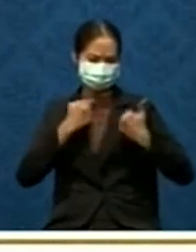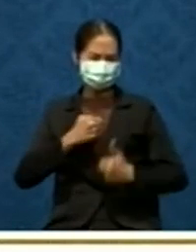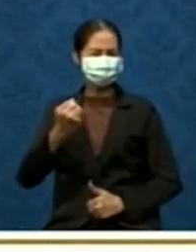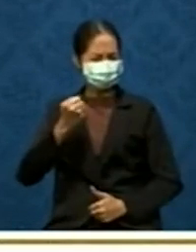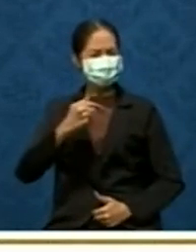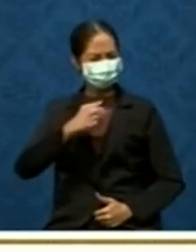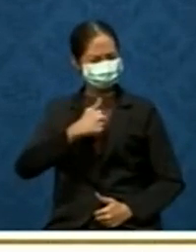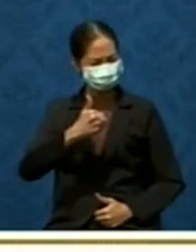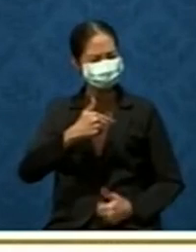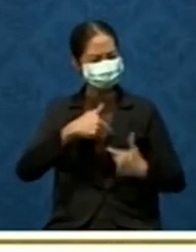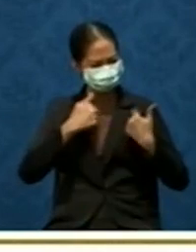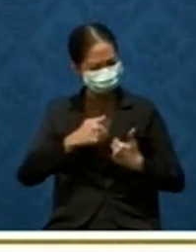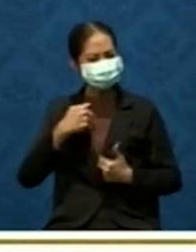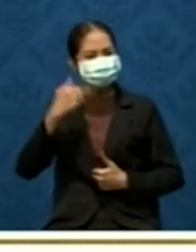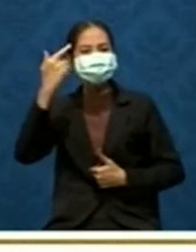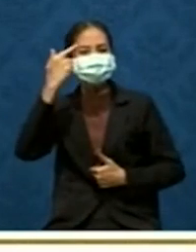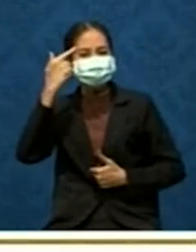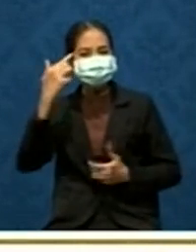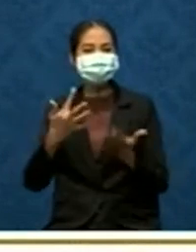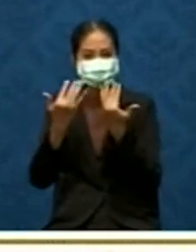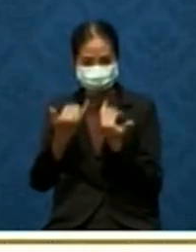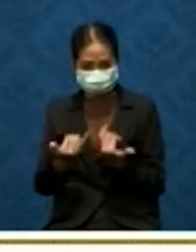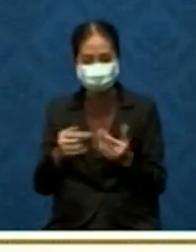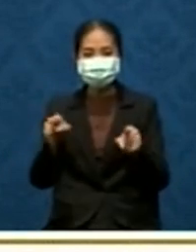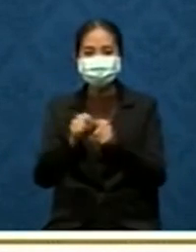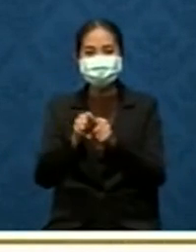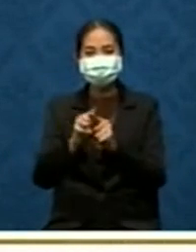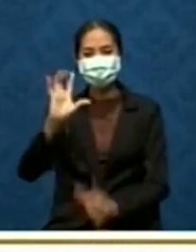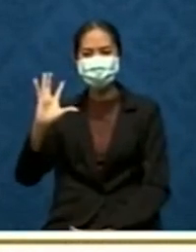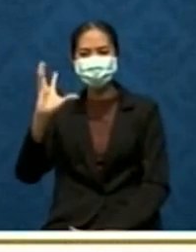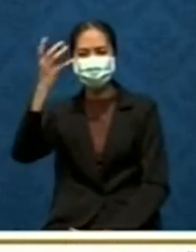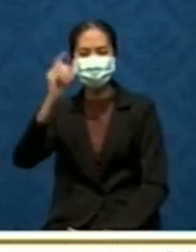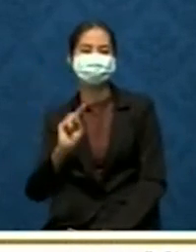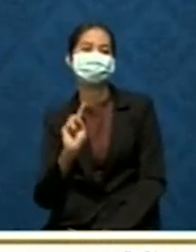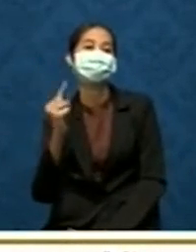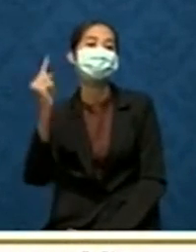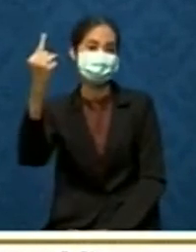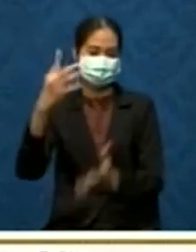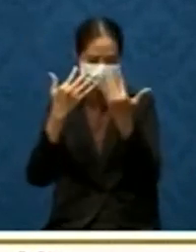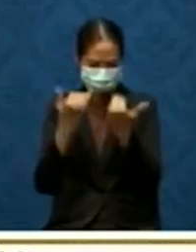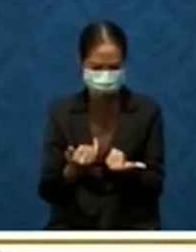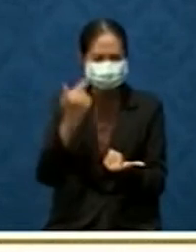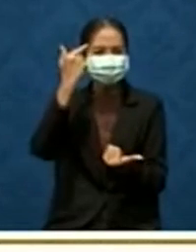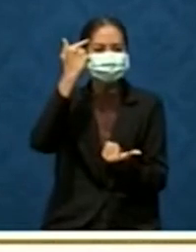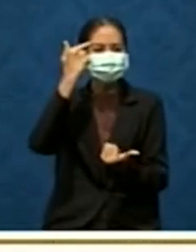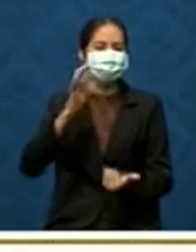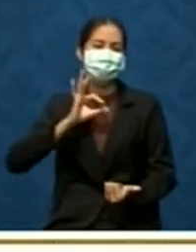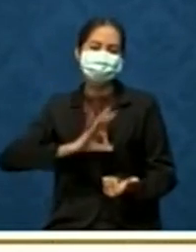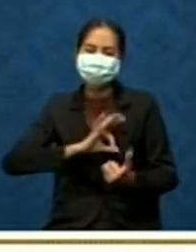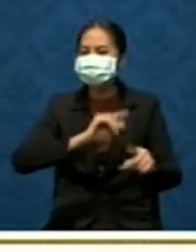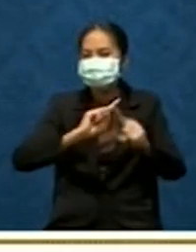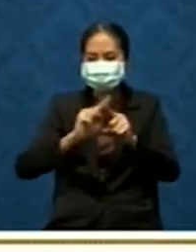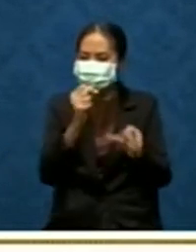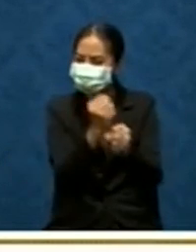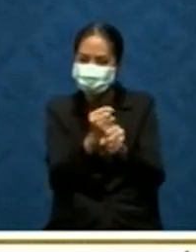นี้มันเป็นแนวทางหรือเป็นโลกสมัยใหม่ที่เราอาจจะได้พลิกผันความรู้สึก